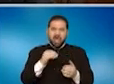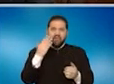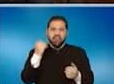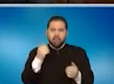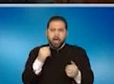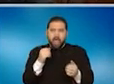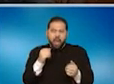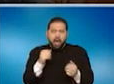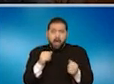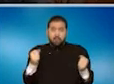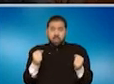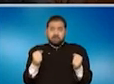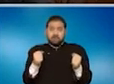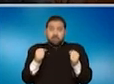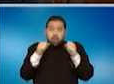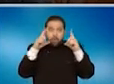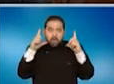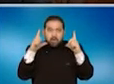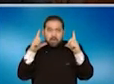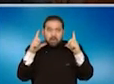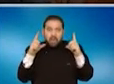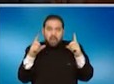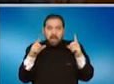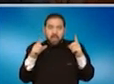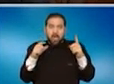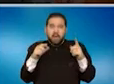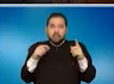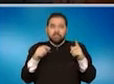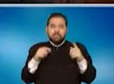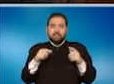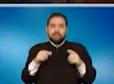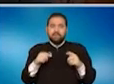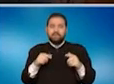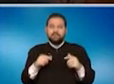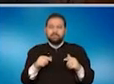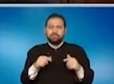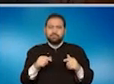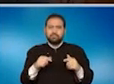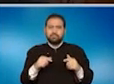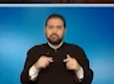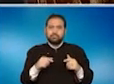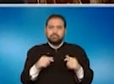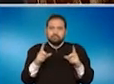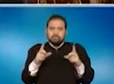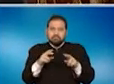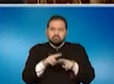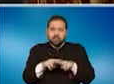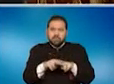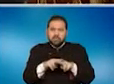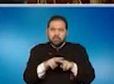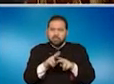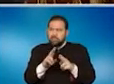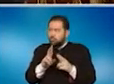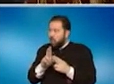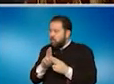Nu se gândea că, după asemenea cuvinte frumoase, urmează, poate Dumnezeu va avea milă și de sufletul ei. Și se